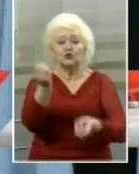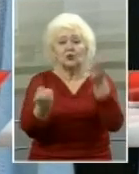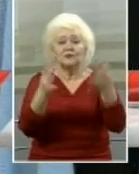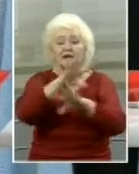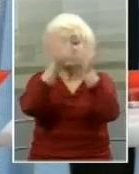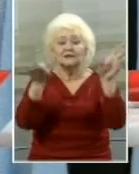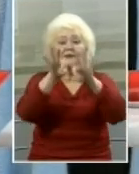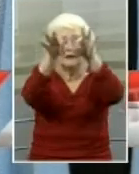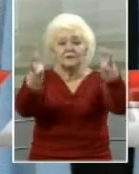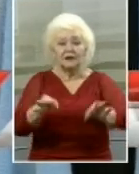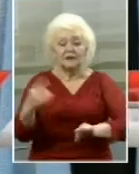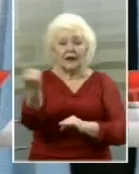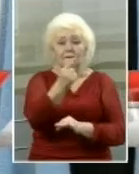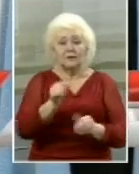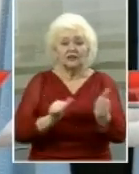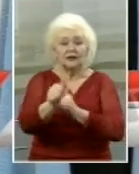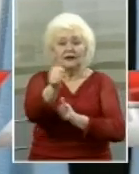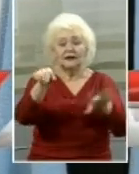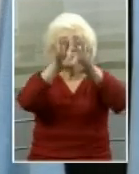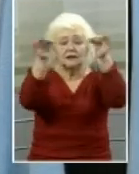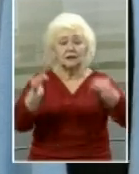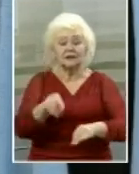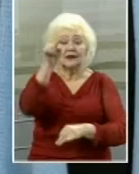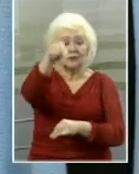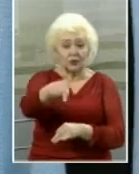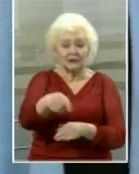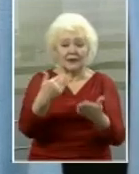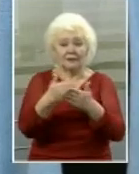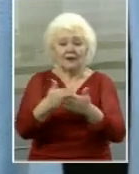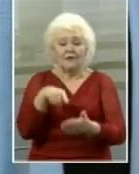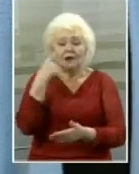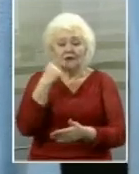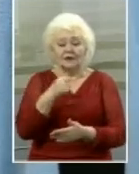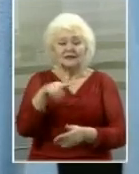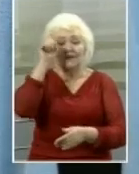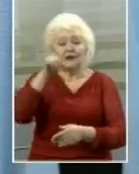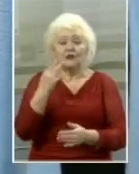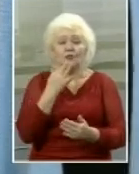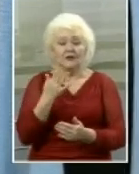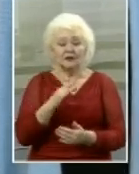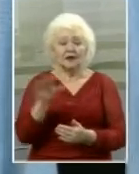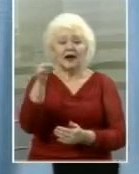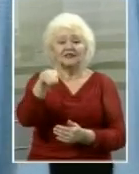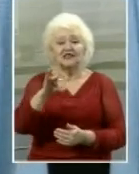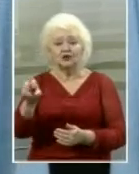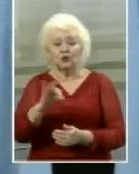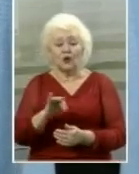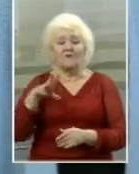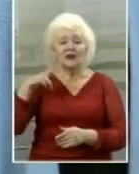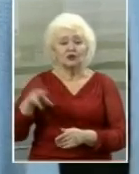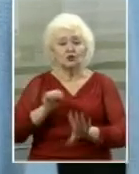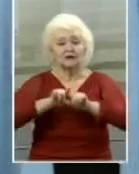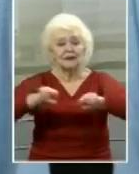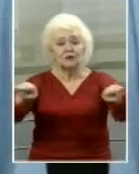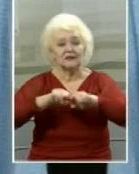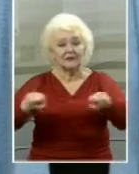взагалі мистецтво, перший відвір мистецтва. Про це навіть казав такий відомий філософ, як Дені Дідро, французький